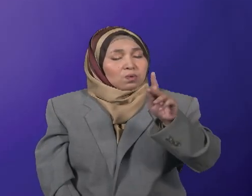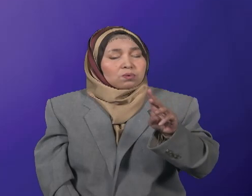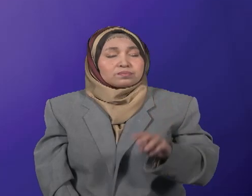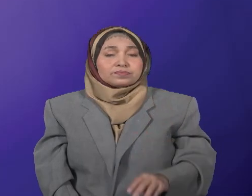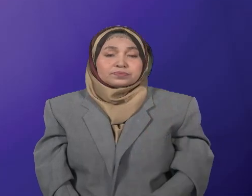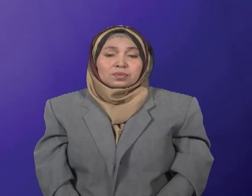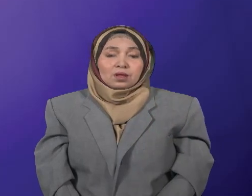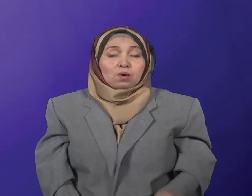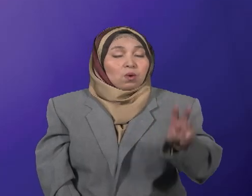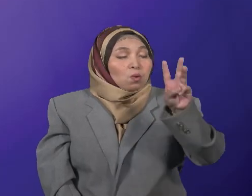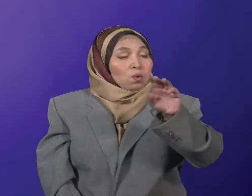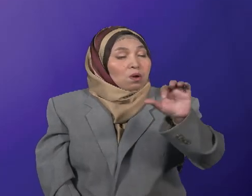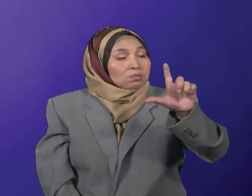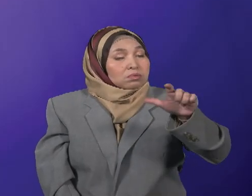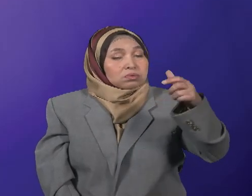lagi.